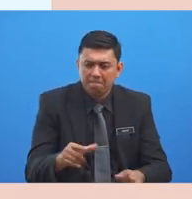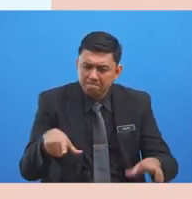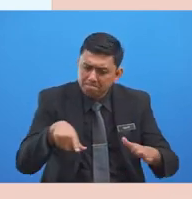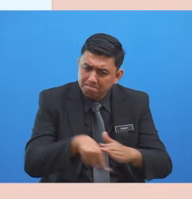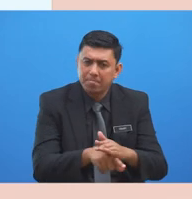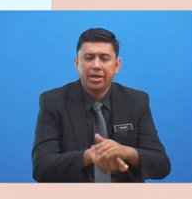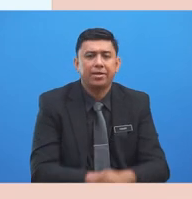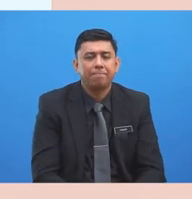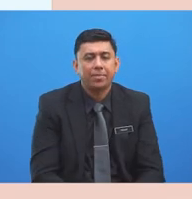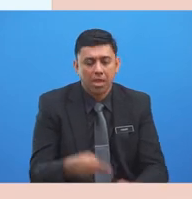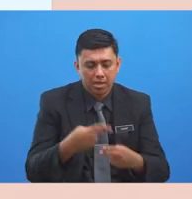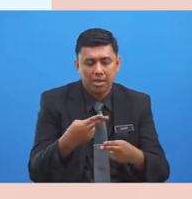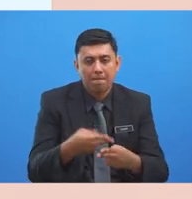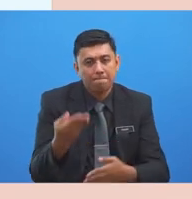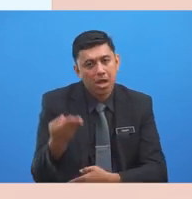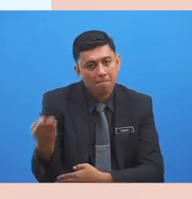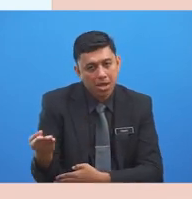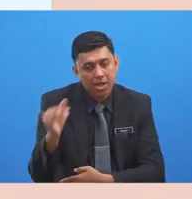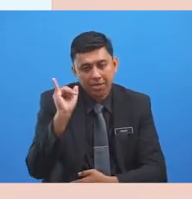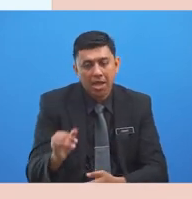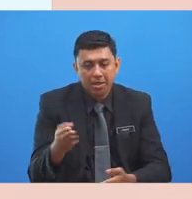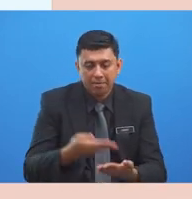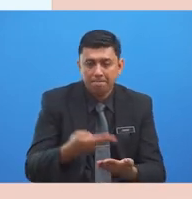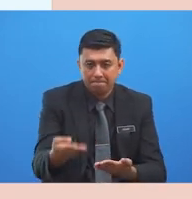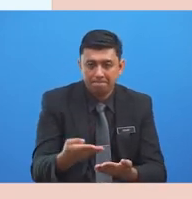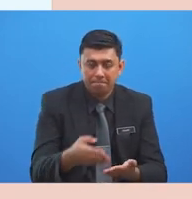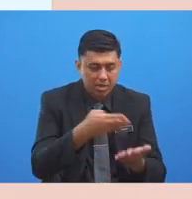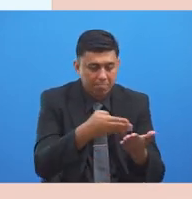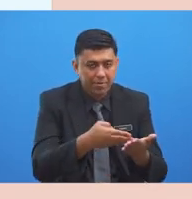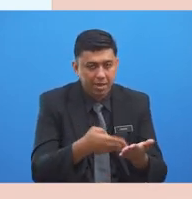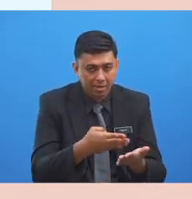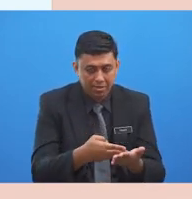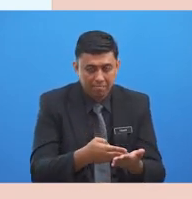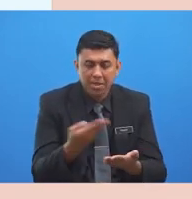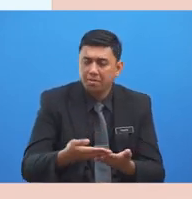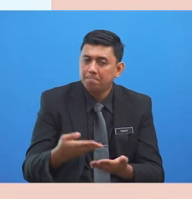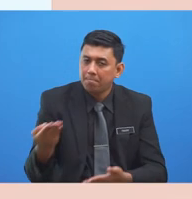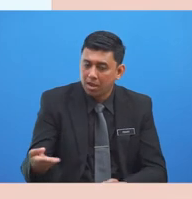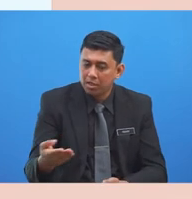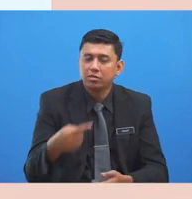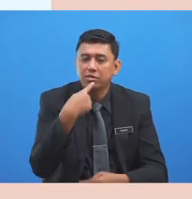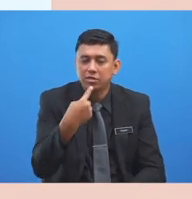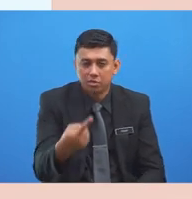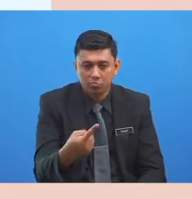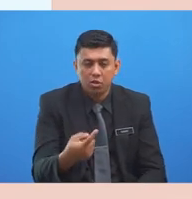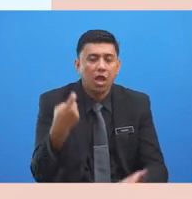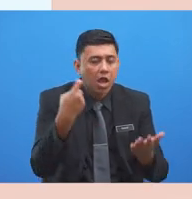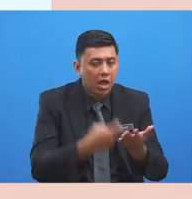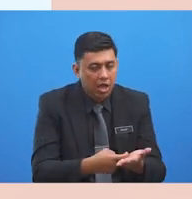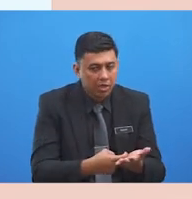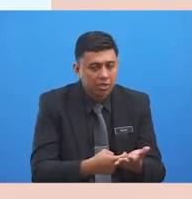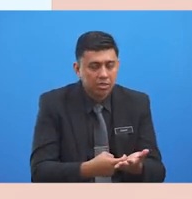ialah nama barang yang dibeli, bilangan barang tersebut,